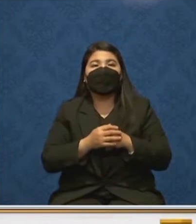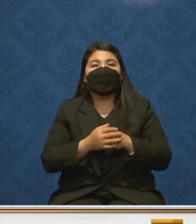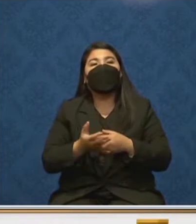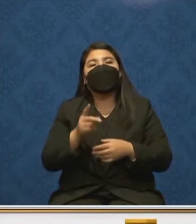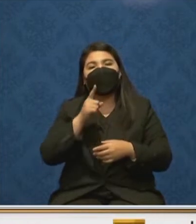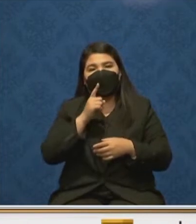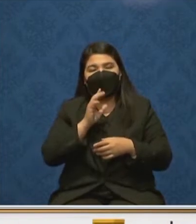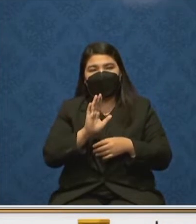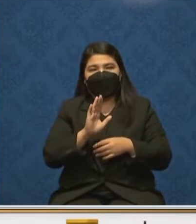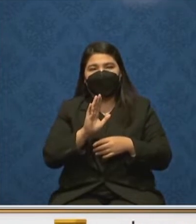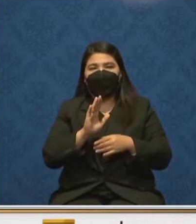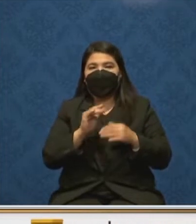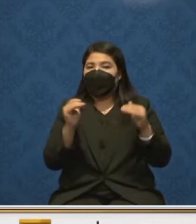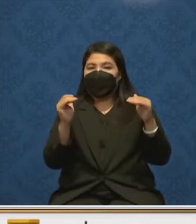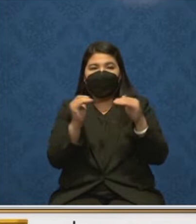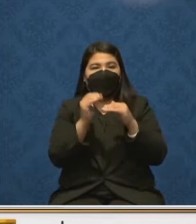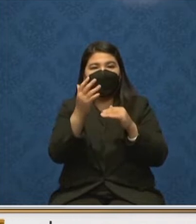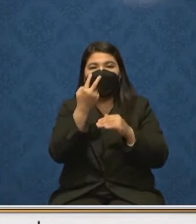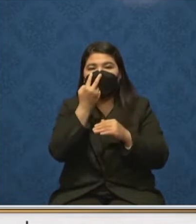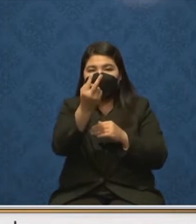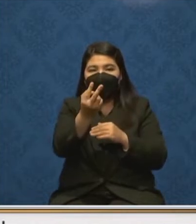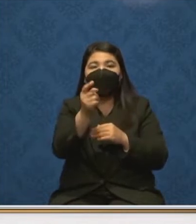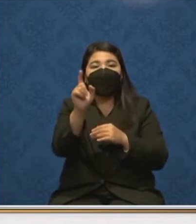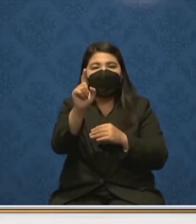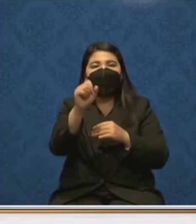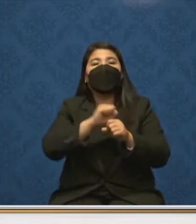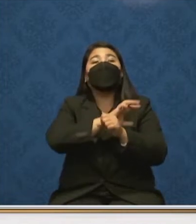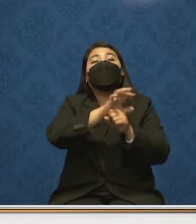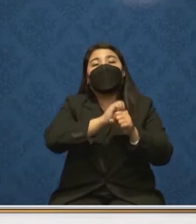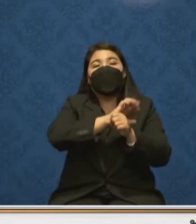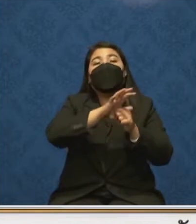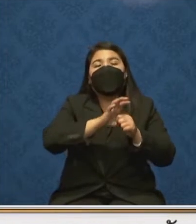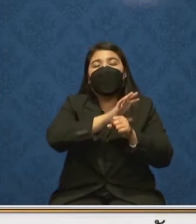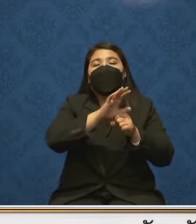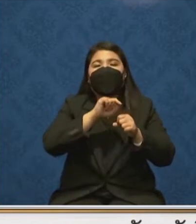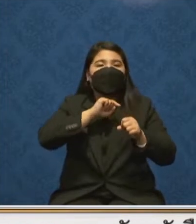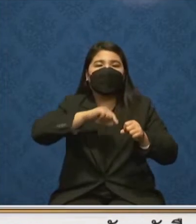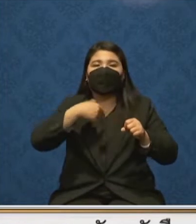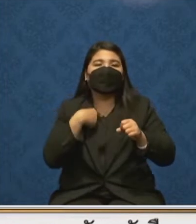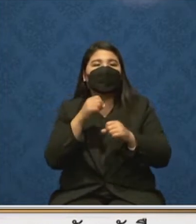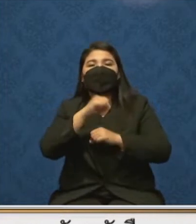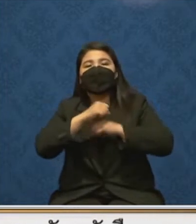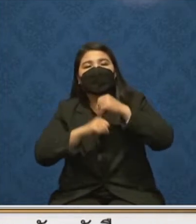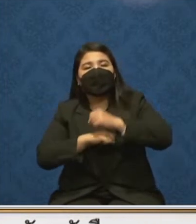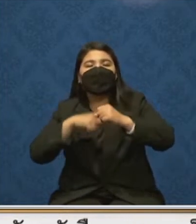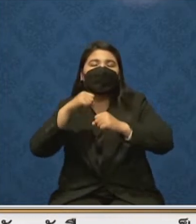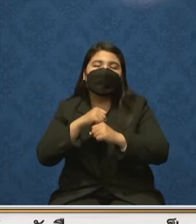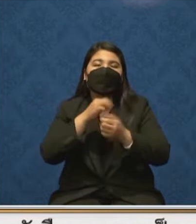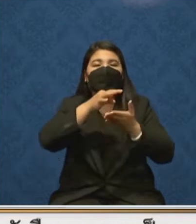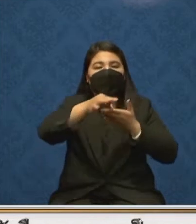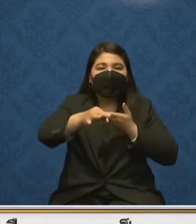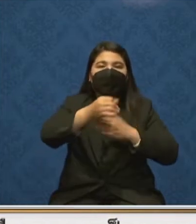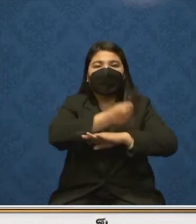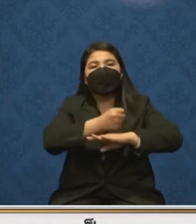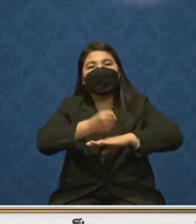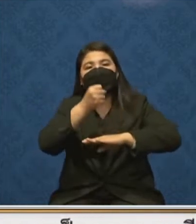่าไมอยู่ตีทำเพรวามัมโควิดทำให้การสร้างจัดซ้อจัด ajudarการจ้าง